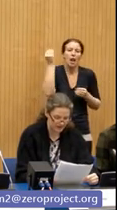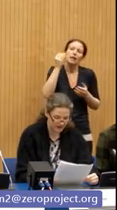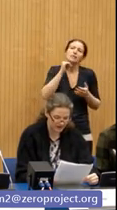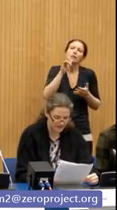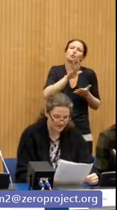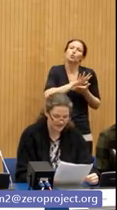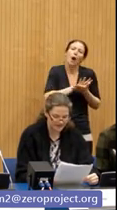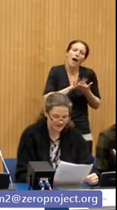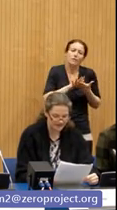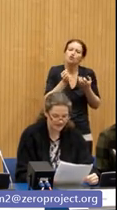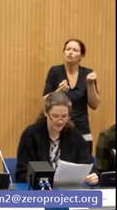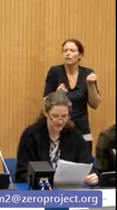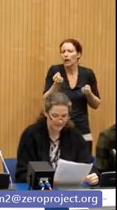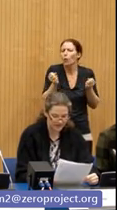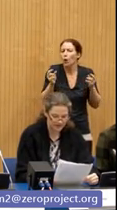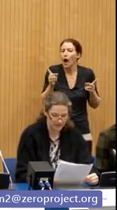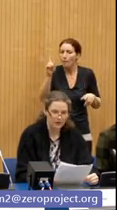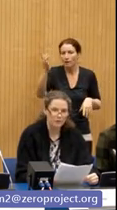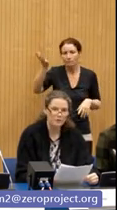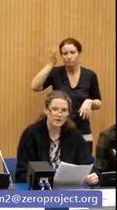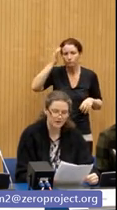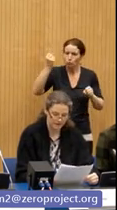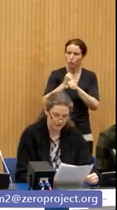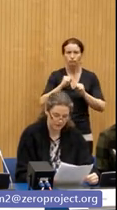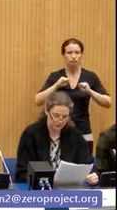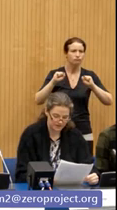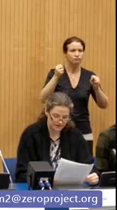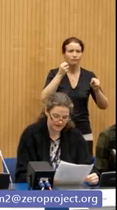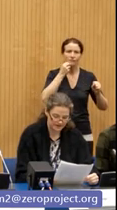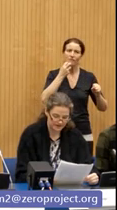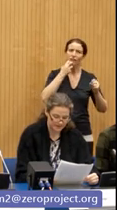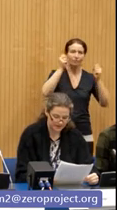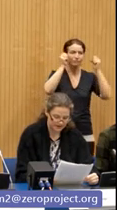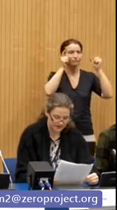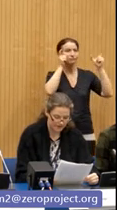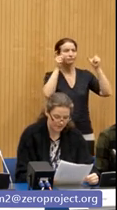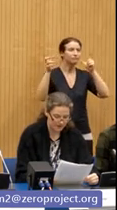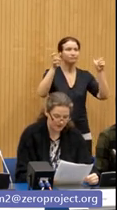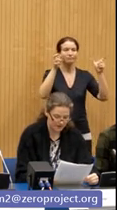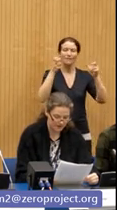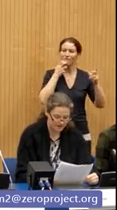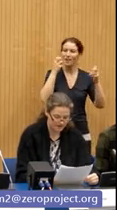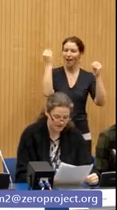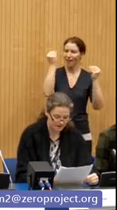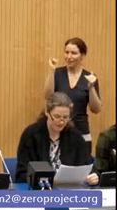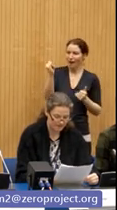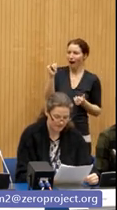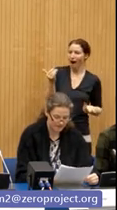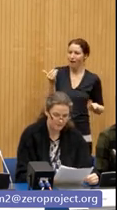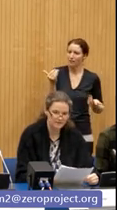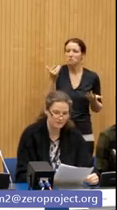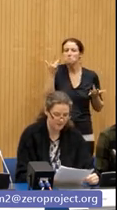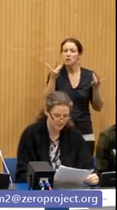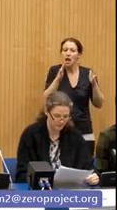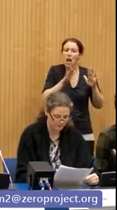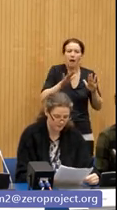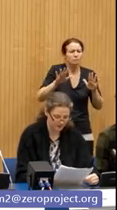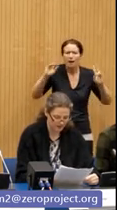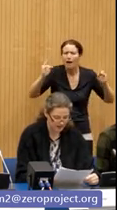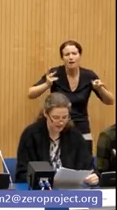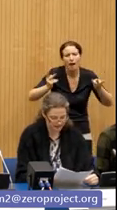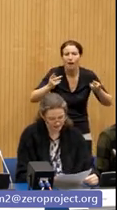schwerfällt, aber unser Geist kann immer willig oder motiviert sein zu lernen oder auch nicht, je nach Empfinden und